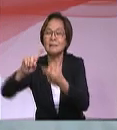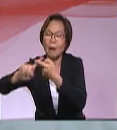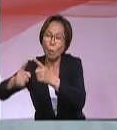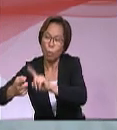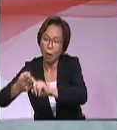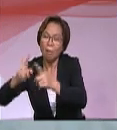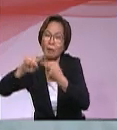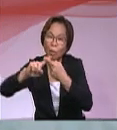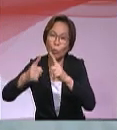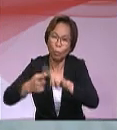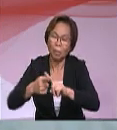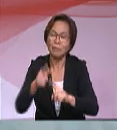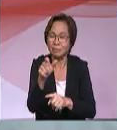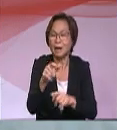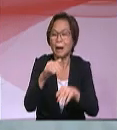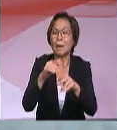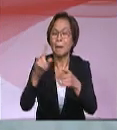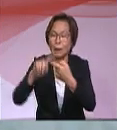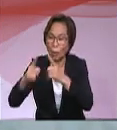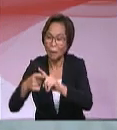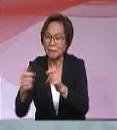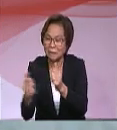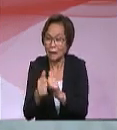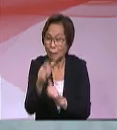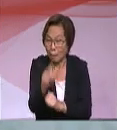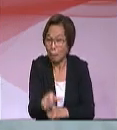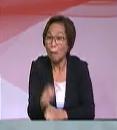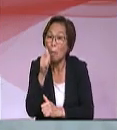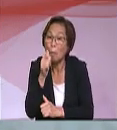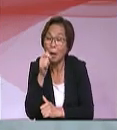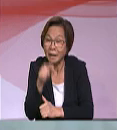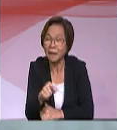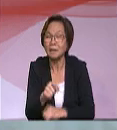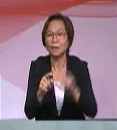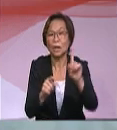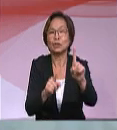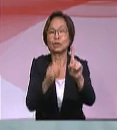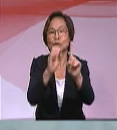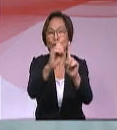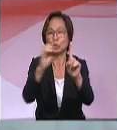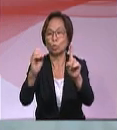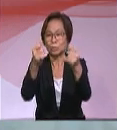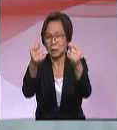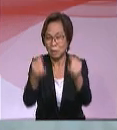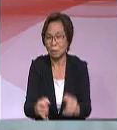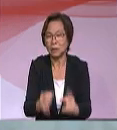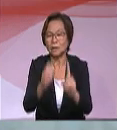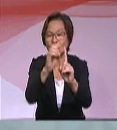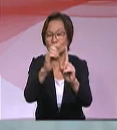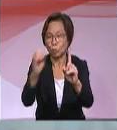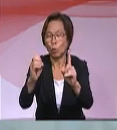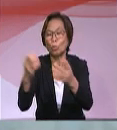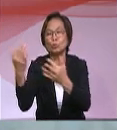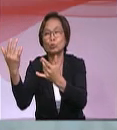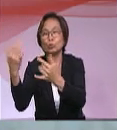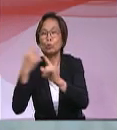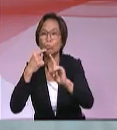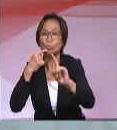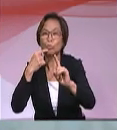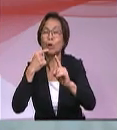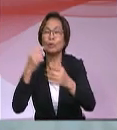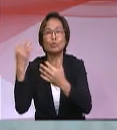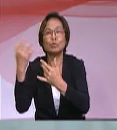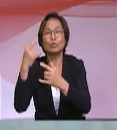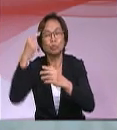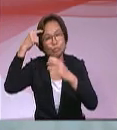kenalan-kenalan kepada case index ini. Dan 100 individu dilaporkan masih menunggu